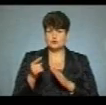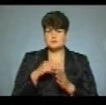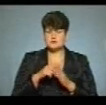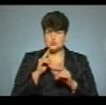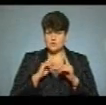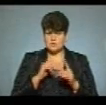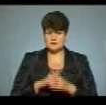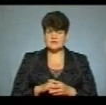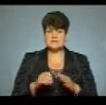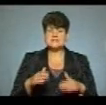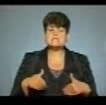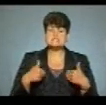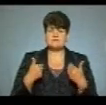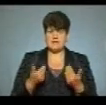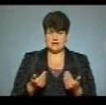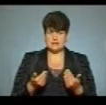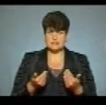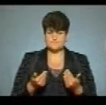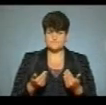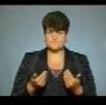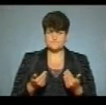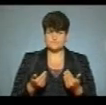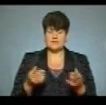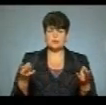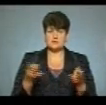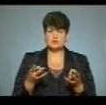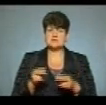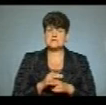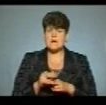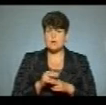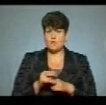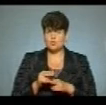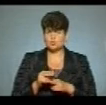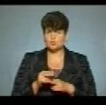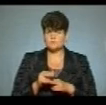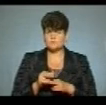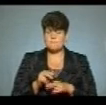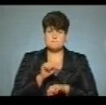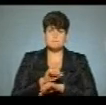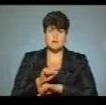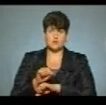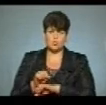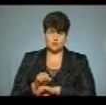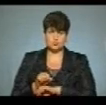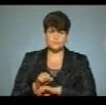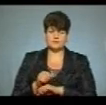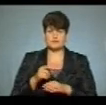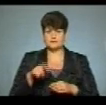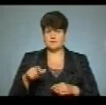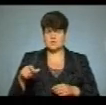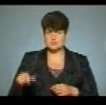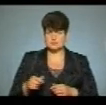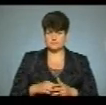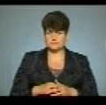міськради. Звернення щодо необхідності ремонту балкону від мешканців